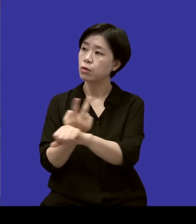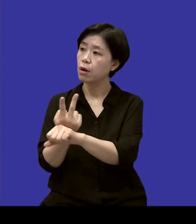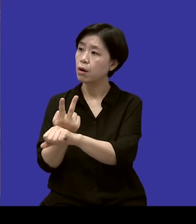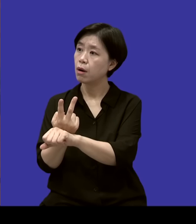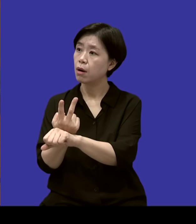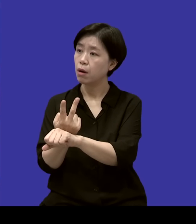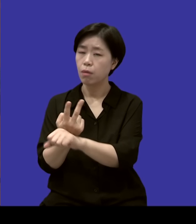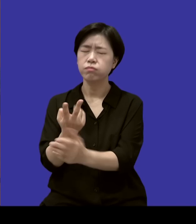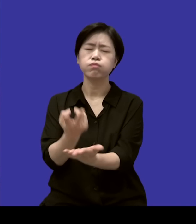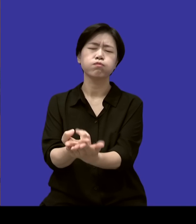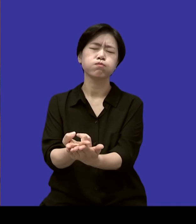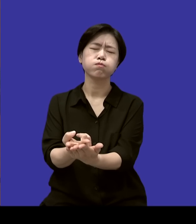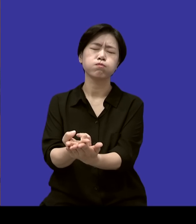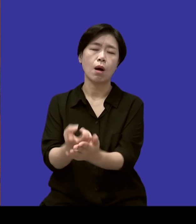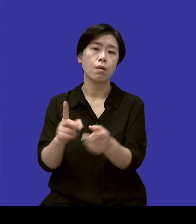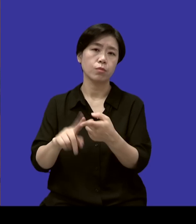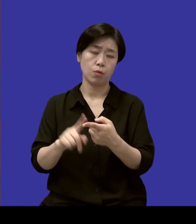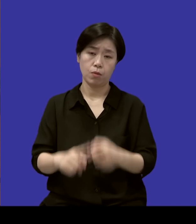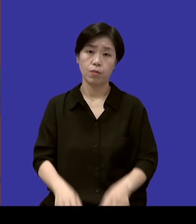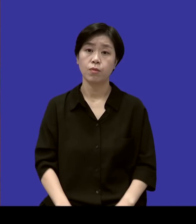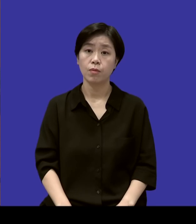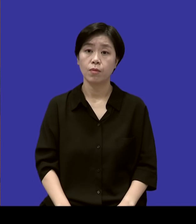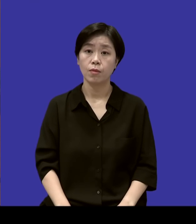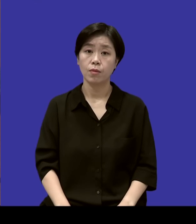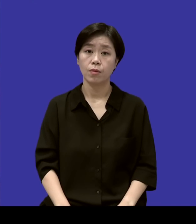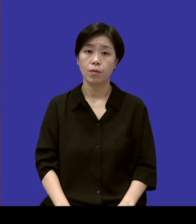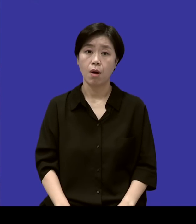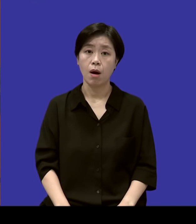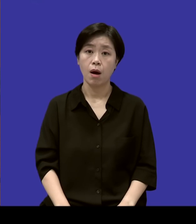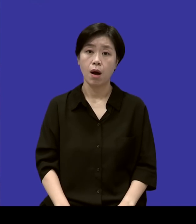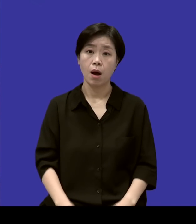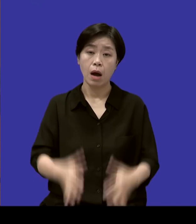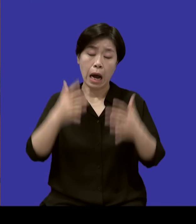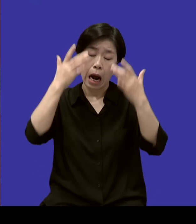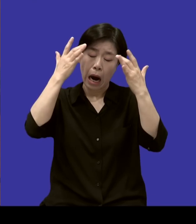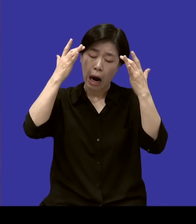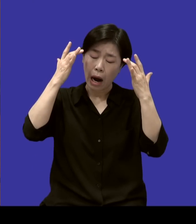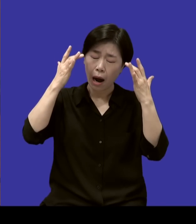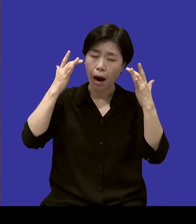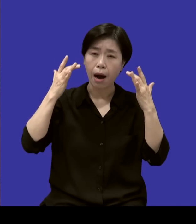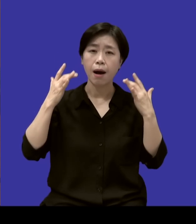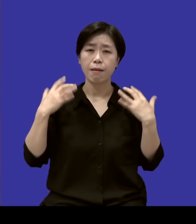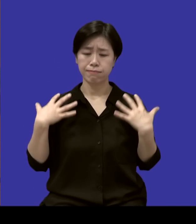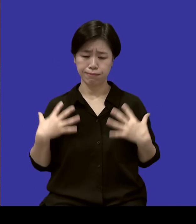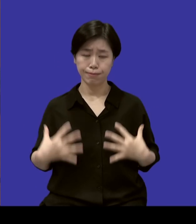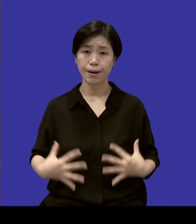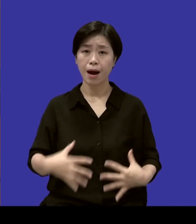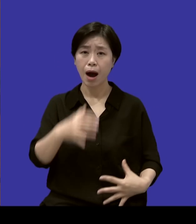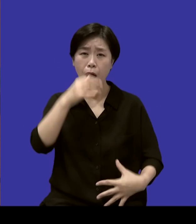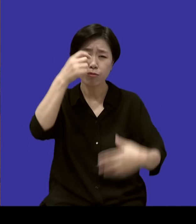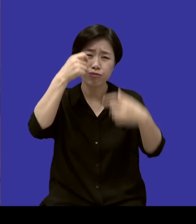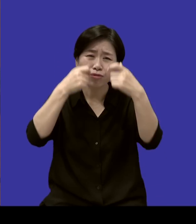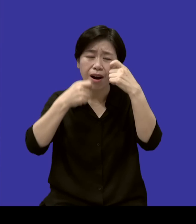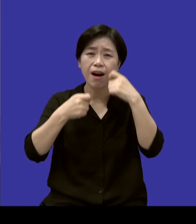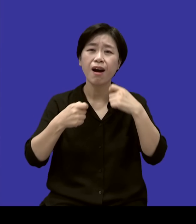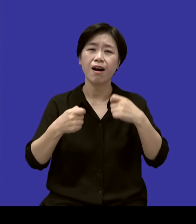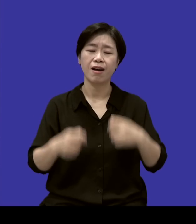있었다고 그러더라고요. 그래서 막 이렇게 얼굴이 다 젖어 있고 제 얼굴이 이렇게 많이 울었던